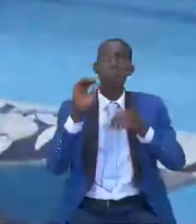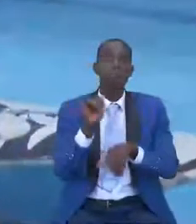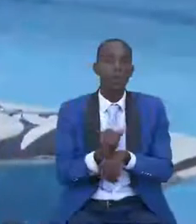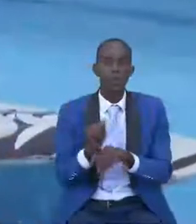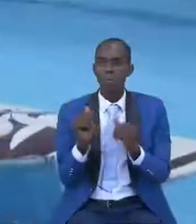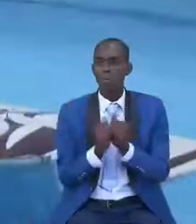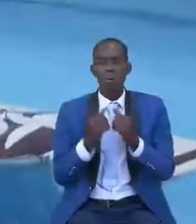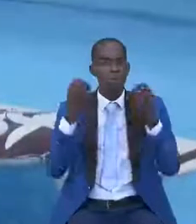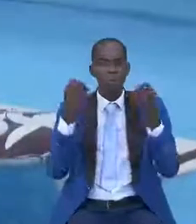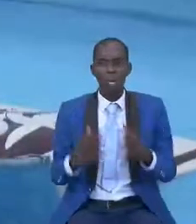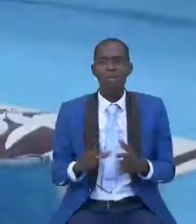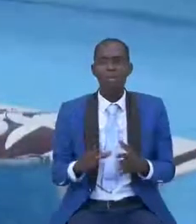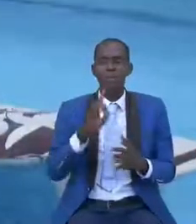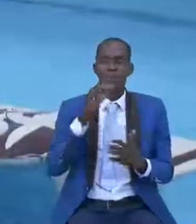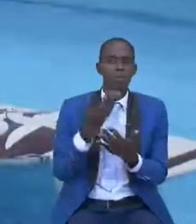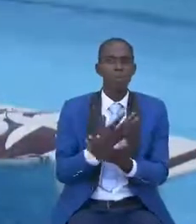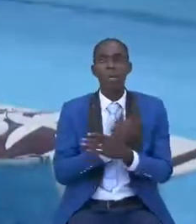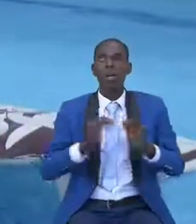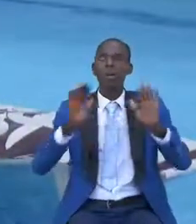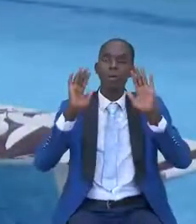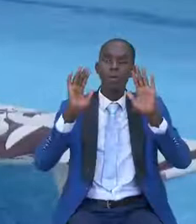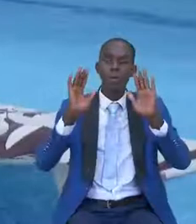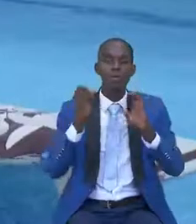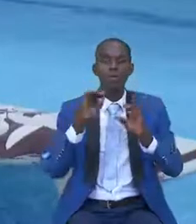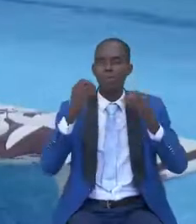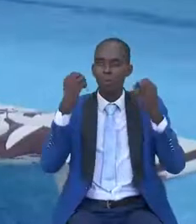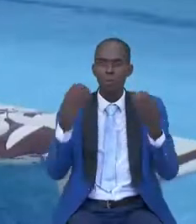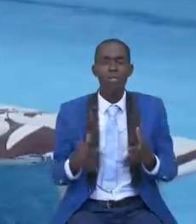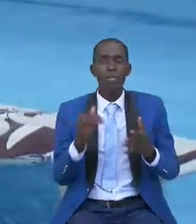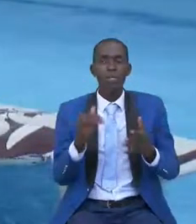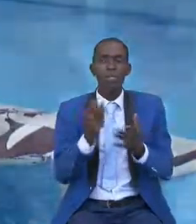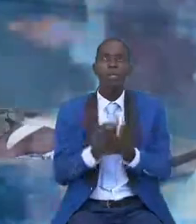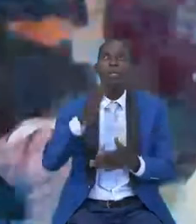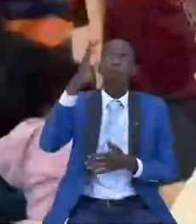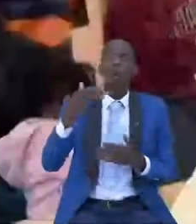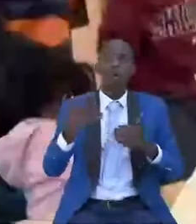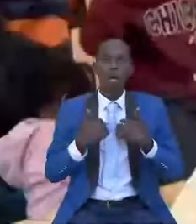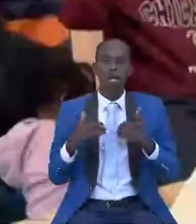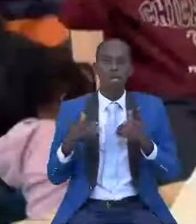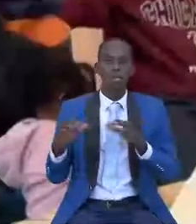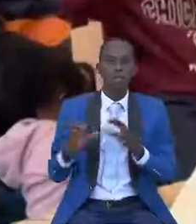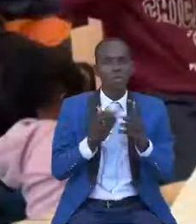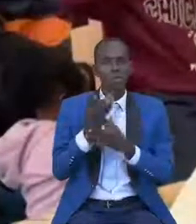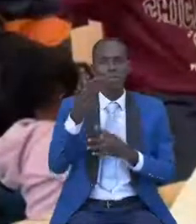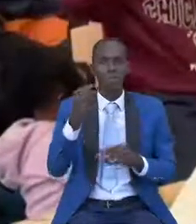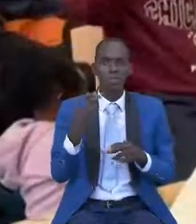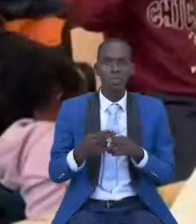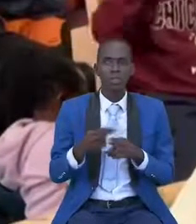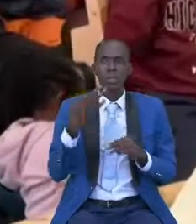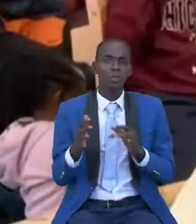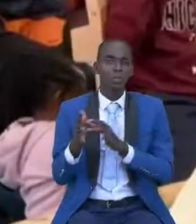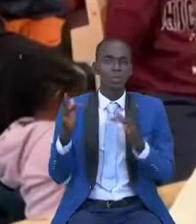Nous avons entendu parler de beaucoup de miracles, beaucoup de signes et prodiges et beaucoup de percées que Dieu